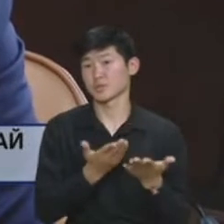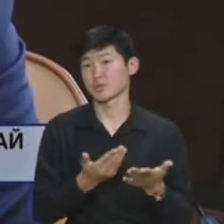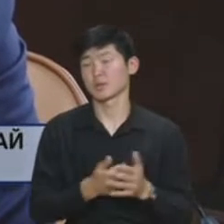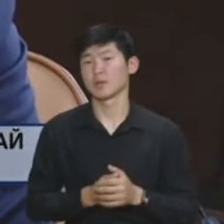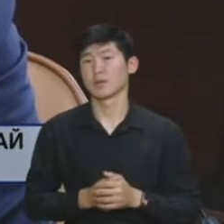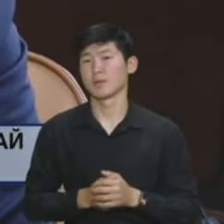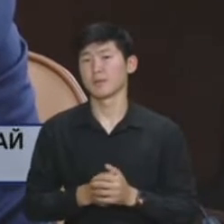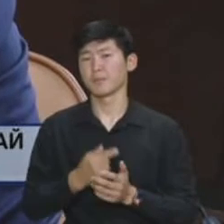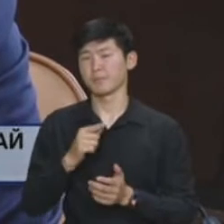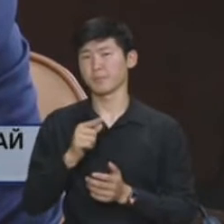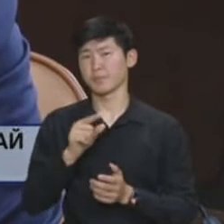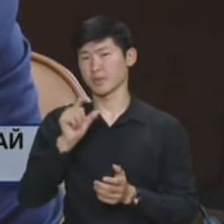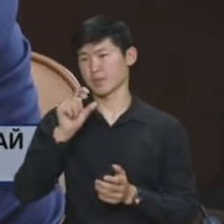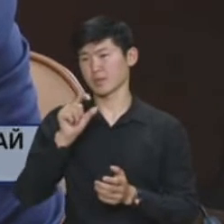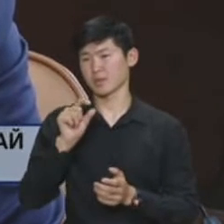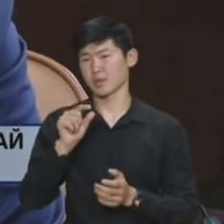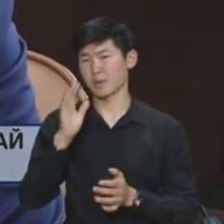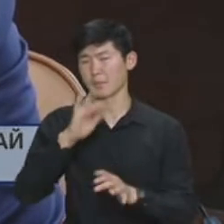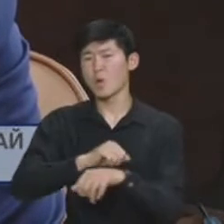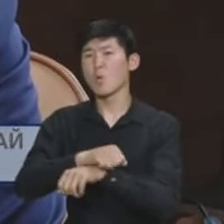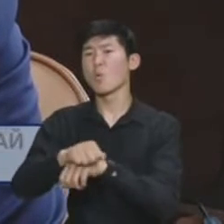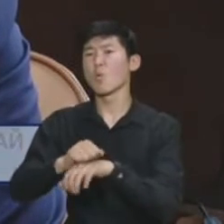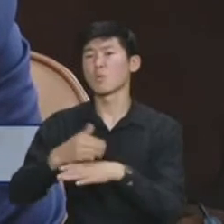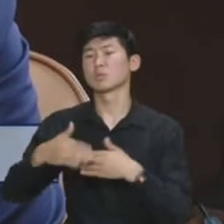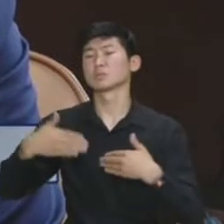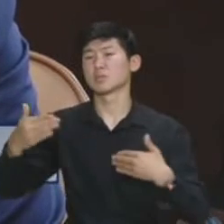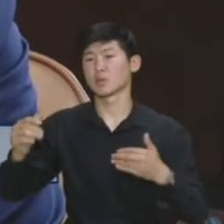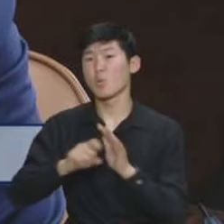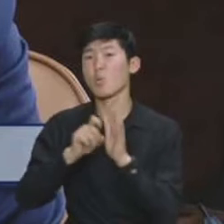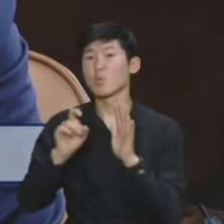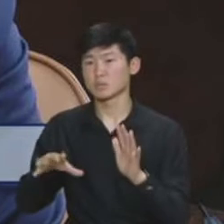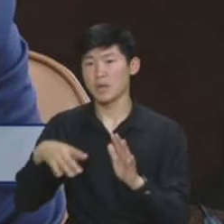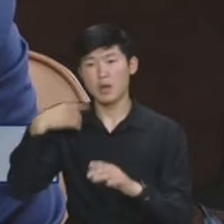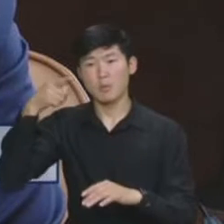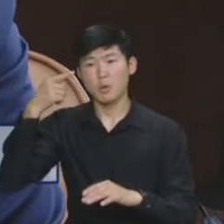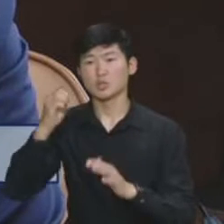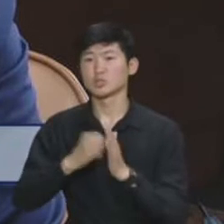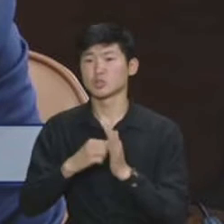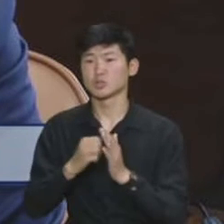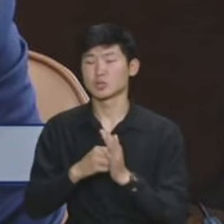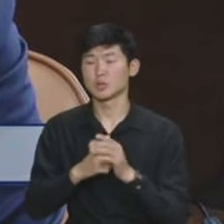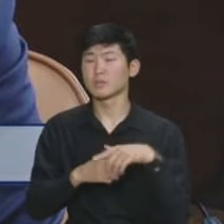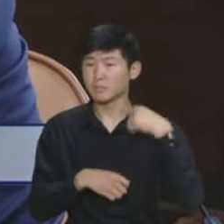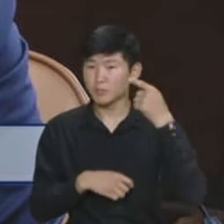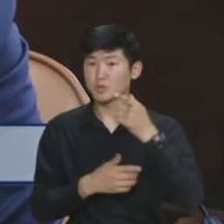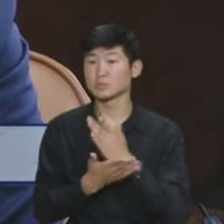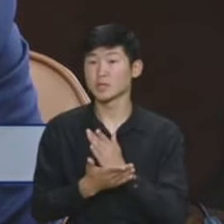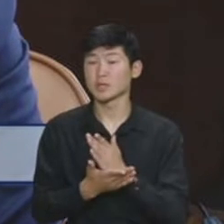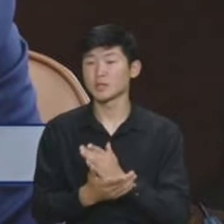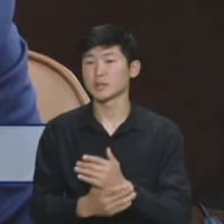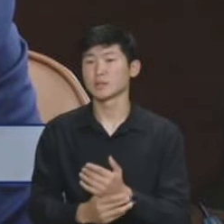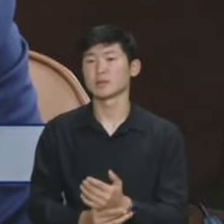Юу нэ энэ бол одоо маш урт хугацааны асуудал хэрэгтэй дээ. Том бодлогын чанартай асуудал би дотоороо бодож байна.